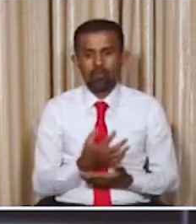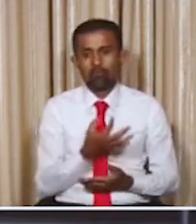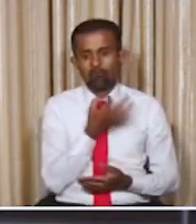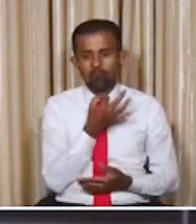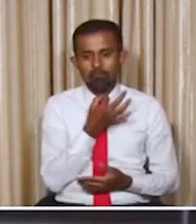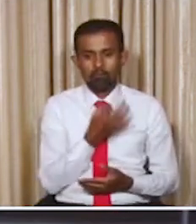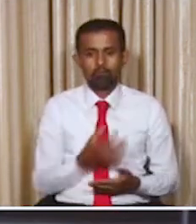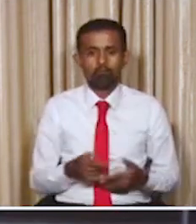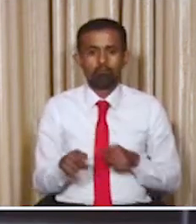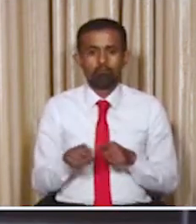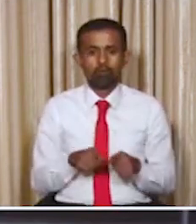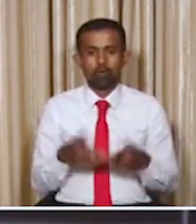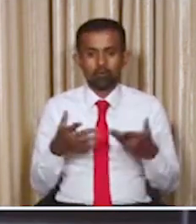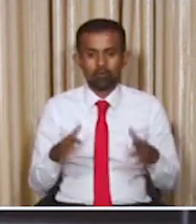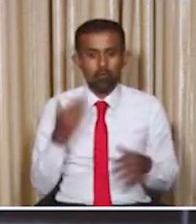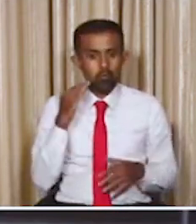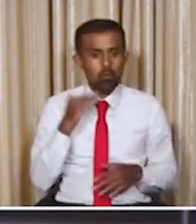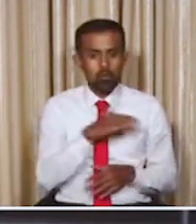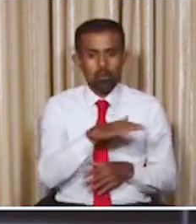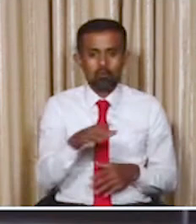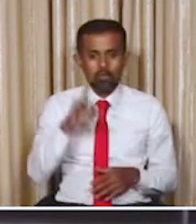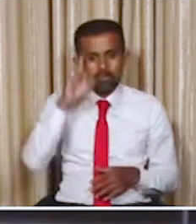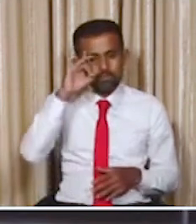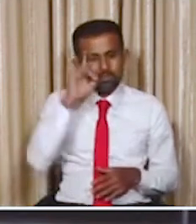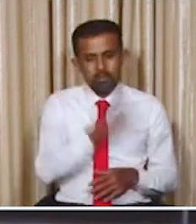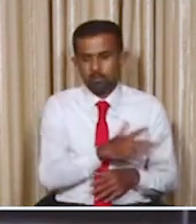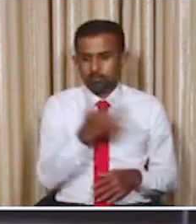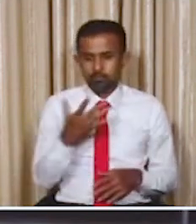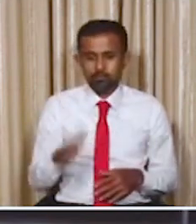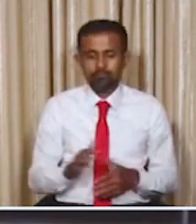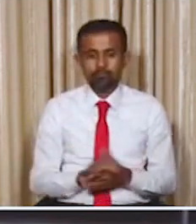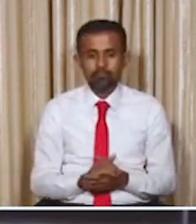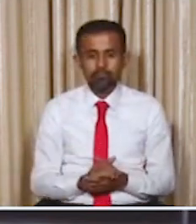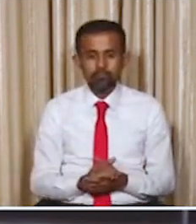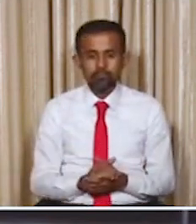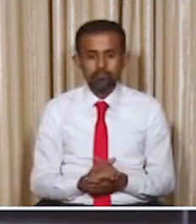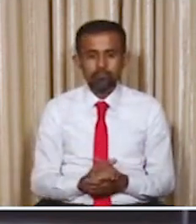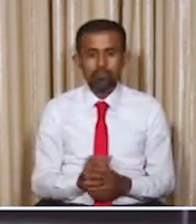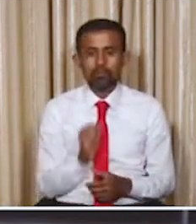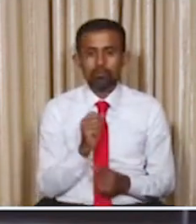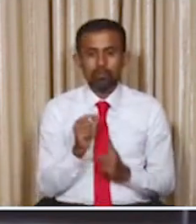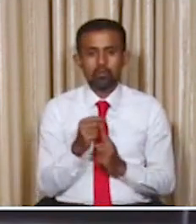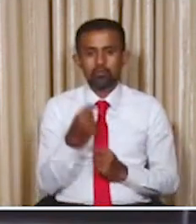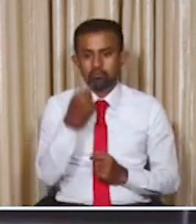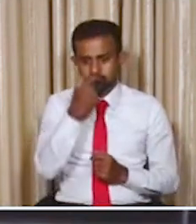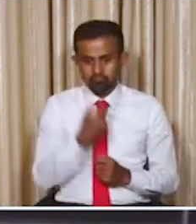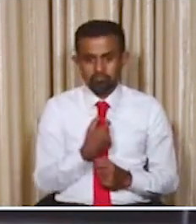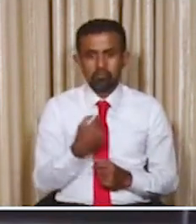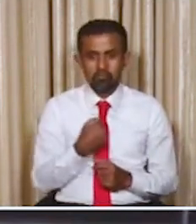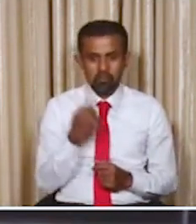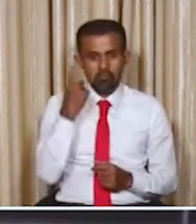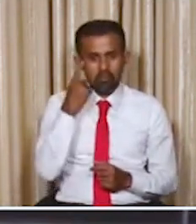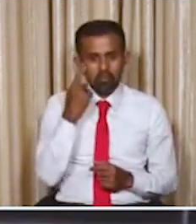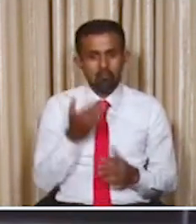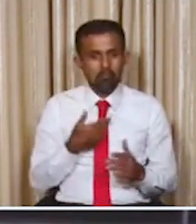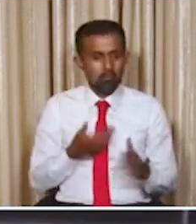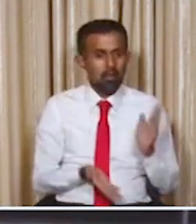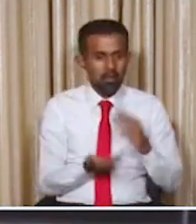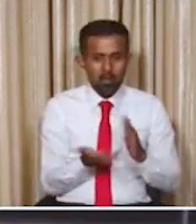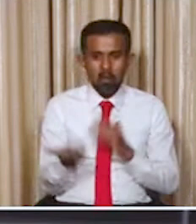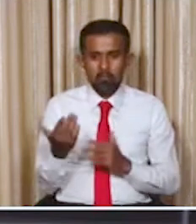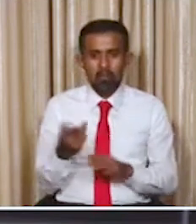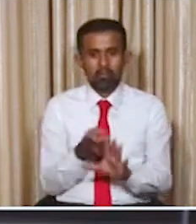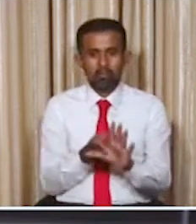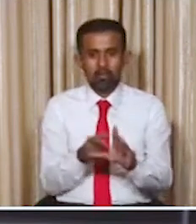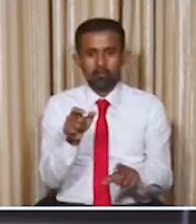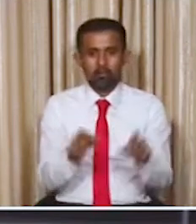bawata patthela rate janathawata kala kirila inne me okkoma. Mokada pudgalikawa mama dannawa mama oy hama tanama maath ekka taruna